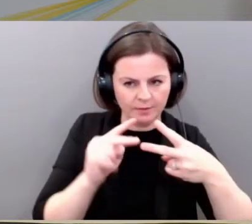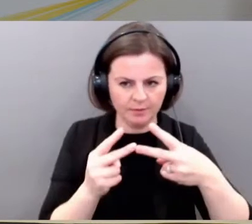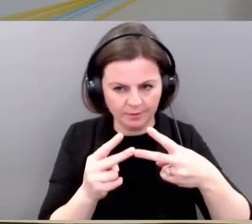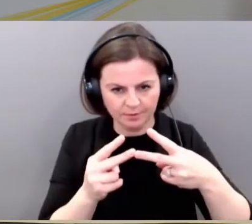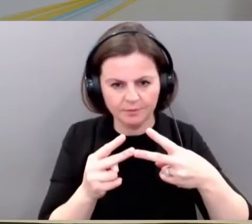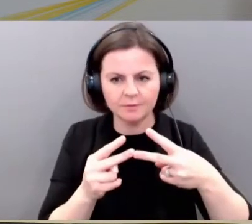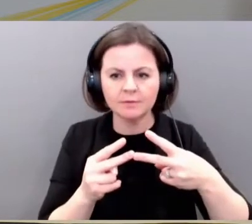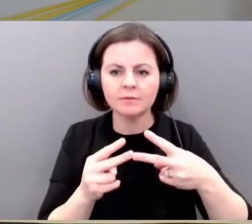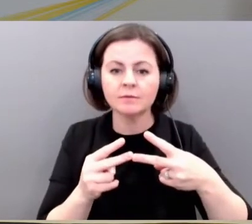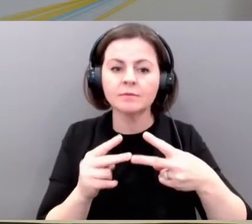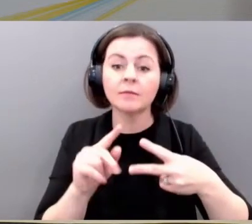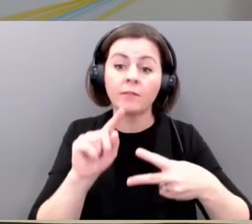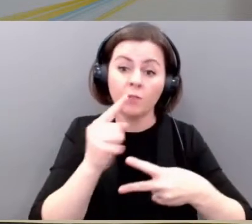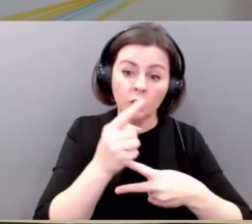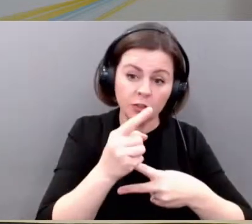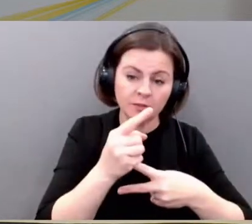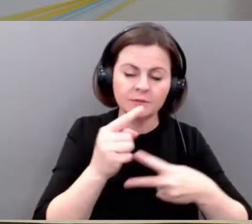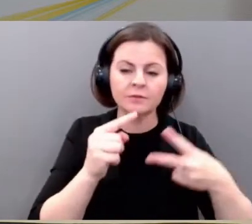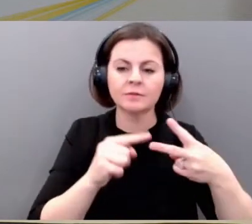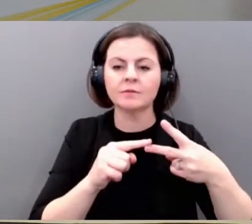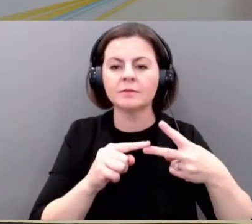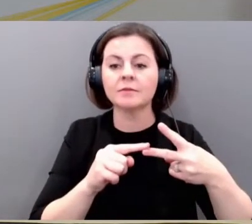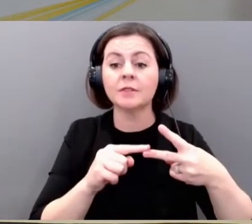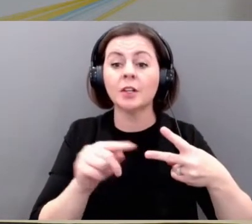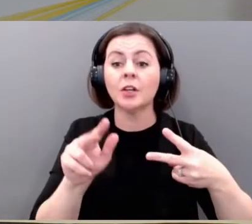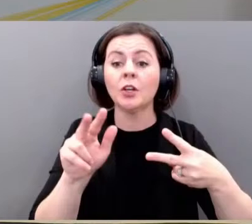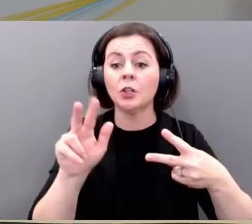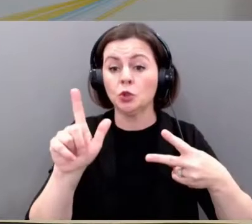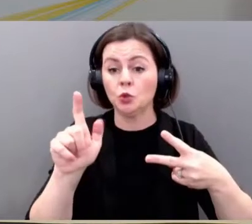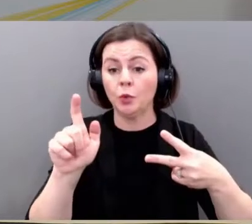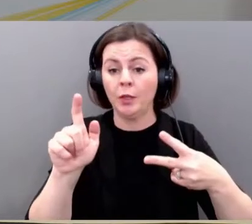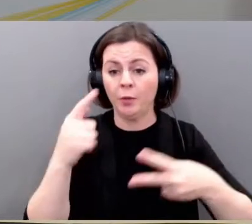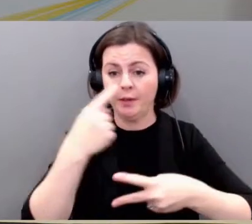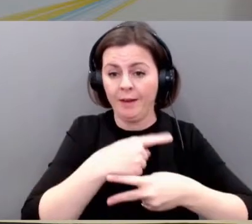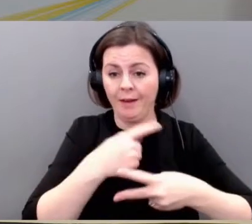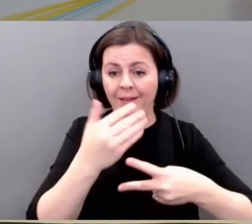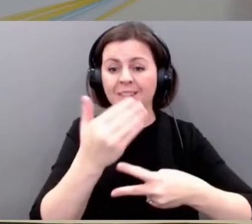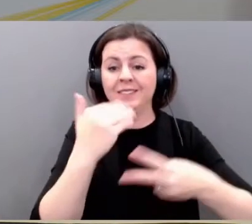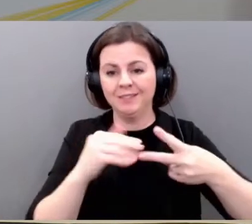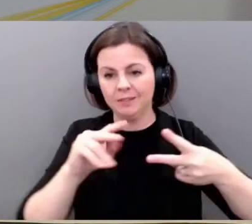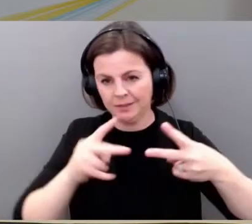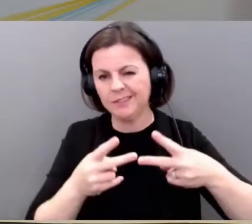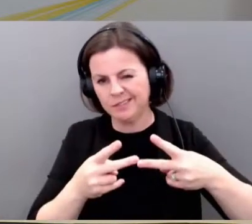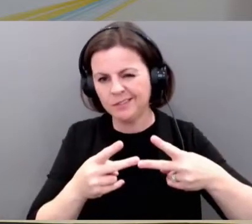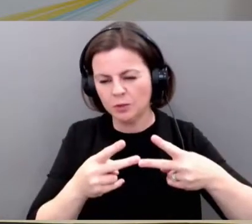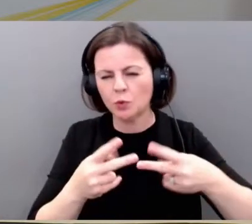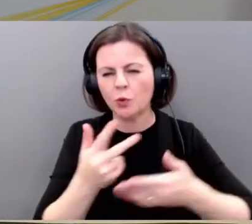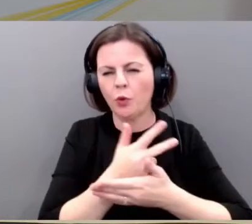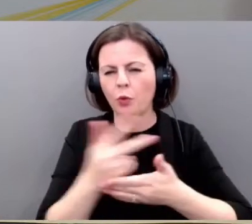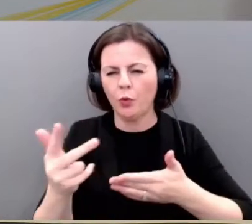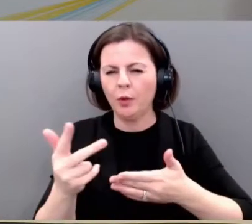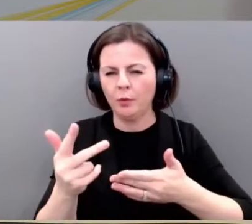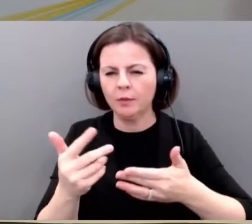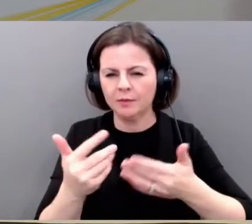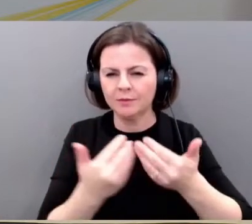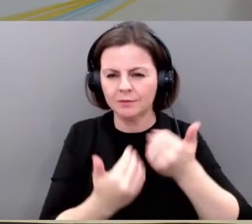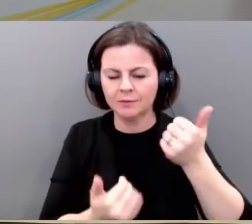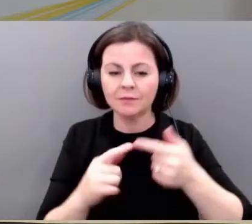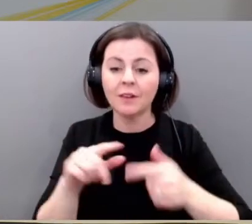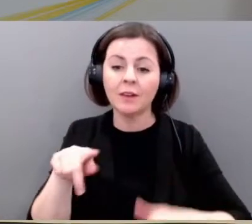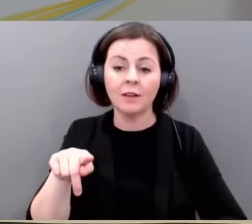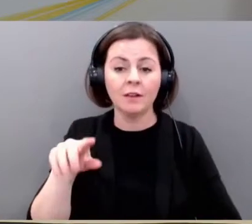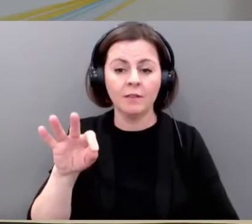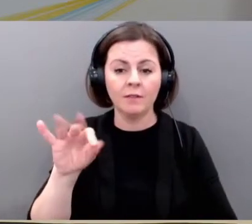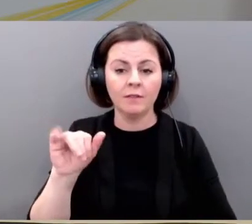days for between your 2 doses. And so the appointment